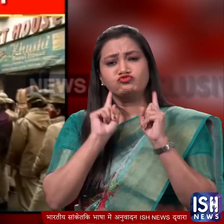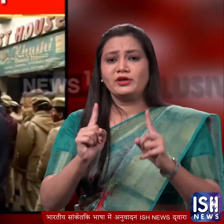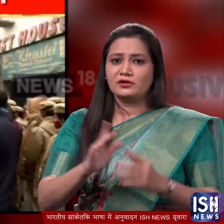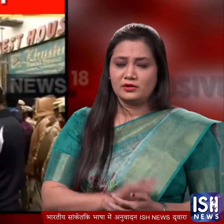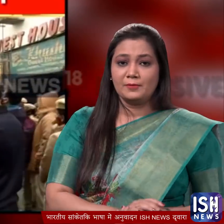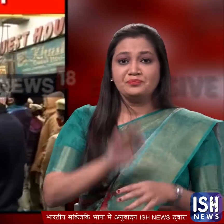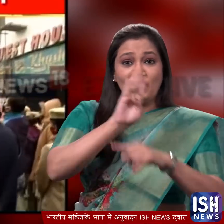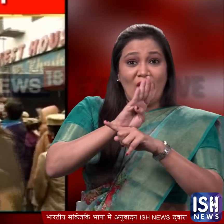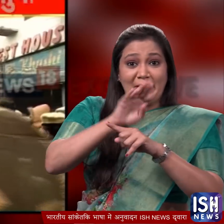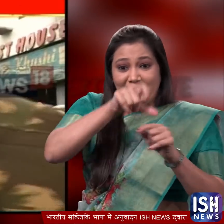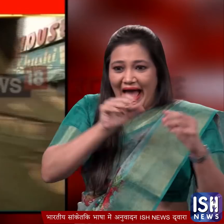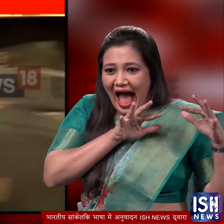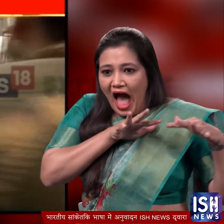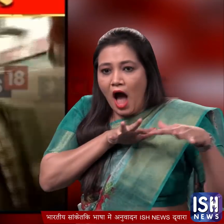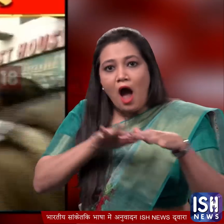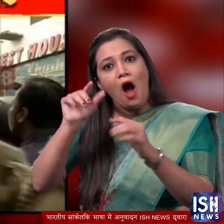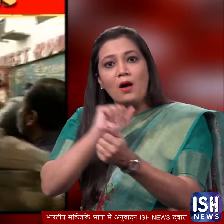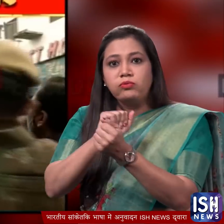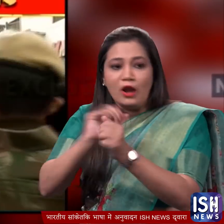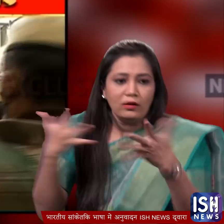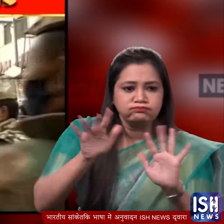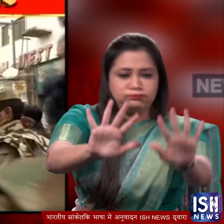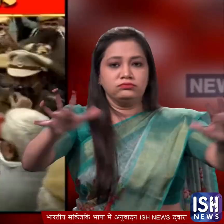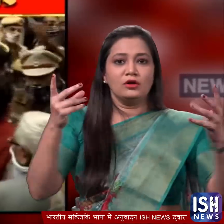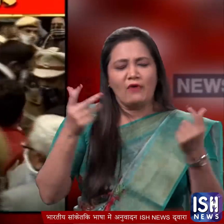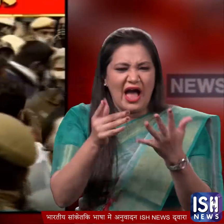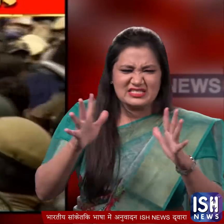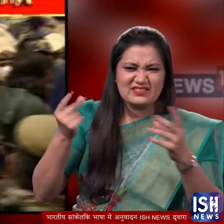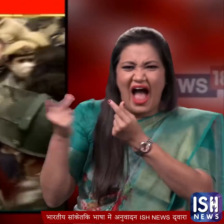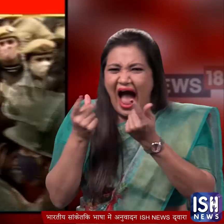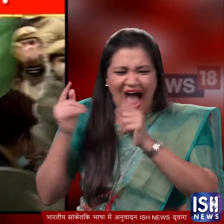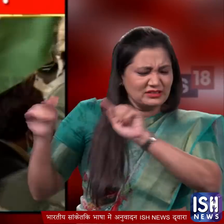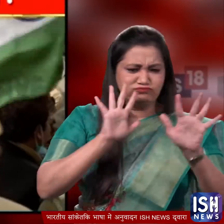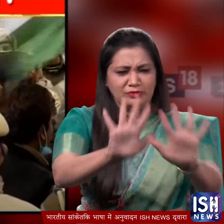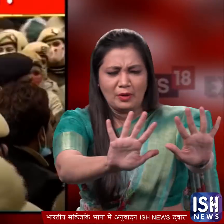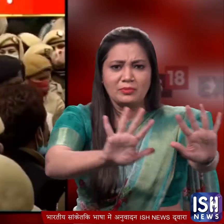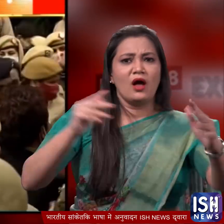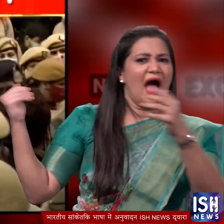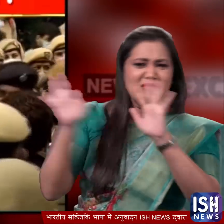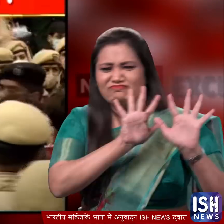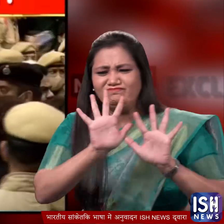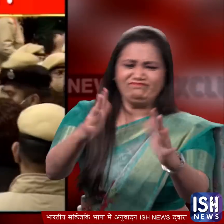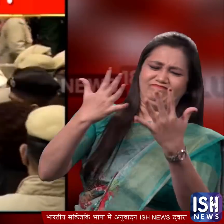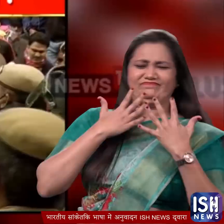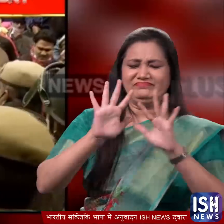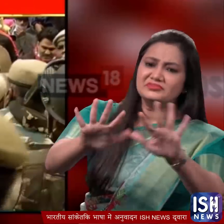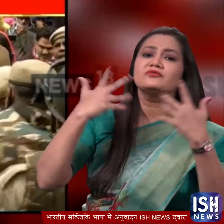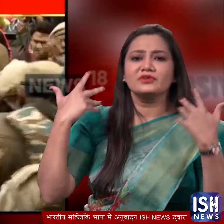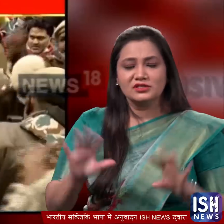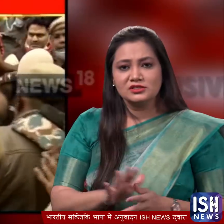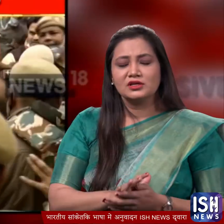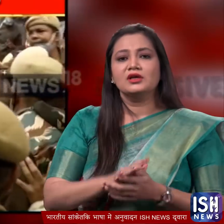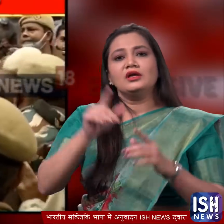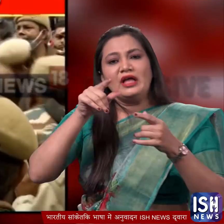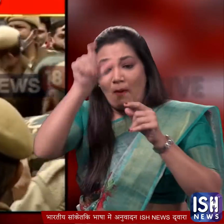ही कांग्रेस कार्यकर्ताओं ने प्रदर्शन शुरू किया, पुलिस वाले एक्टिव हो गए। उन्होंने उन्हें रोकना शुरू कर दिया। इस दौरान धक्का मुक्की भी हुई, जिसके बाद